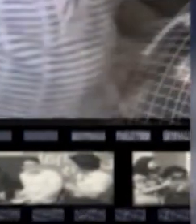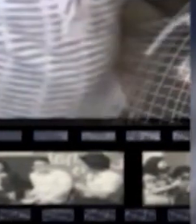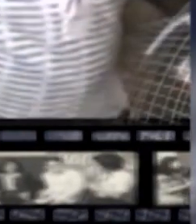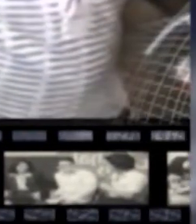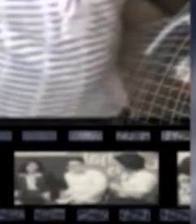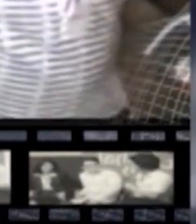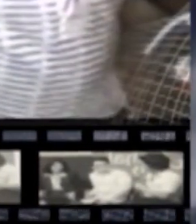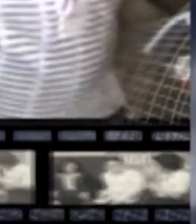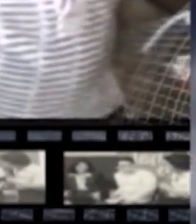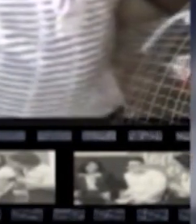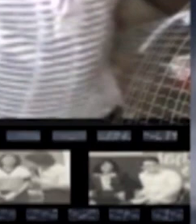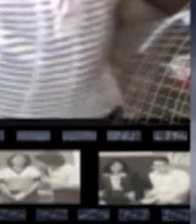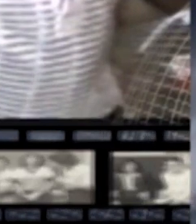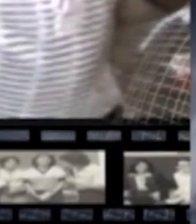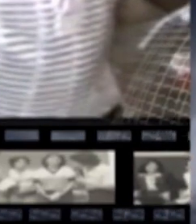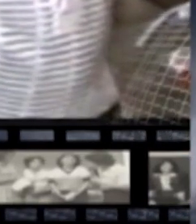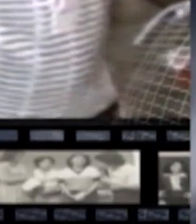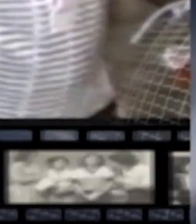Dadamay sa'yo,